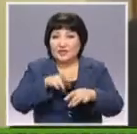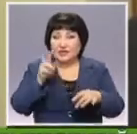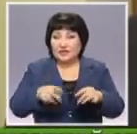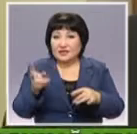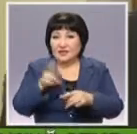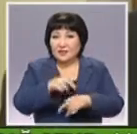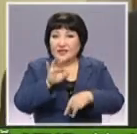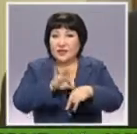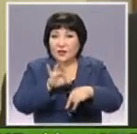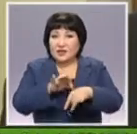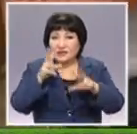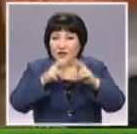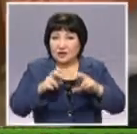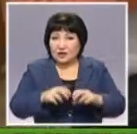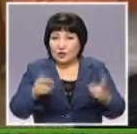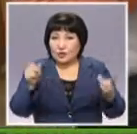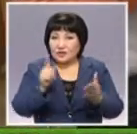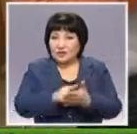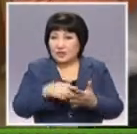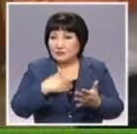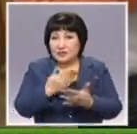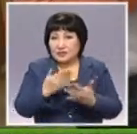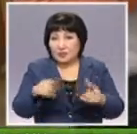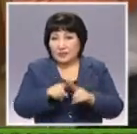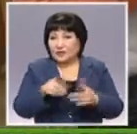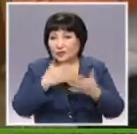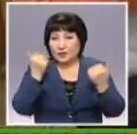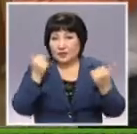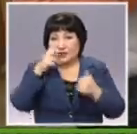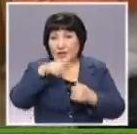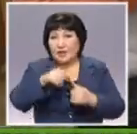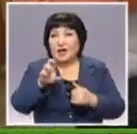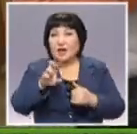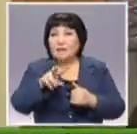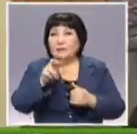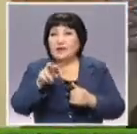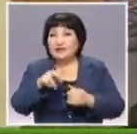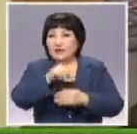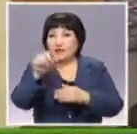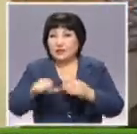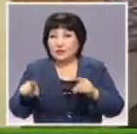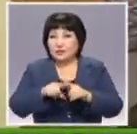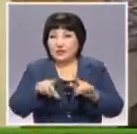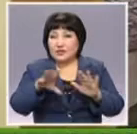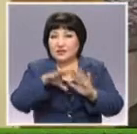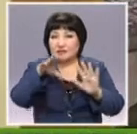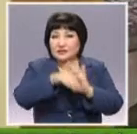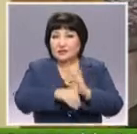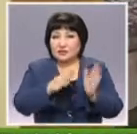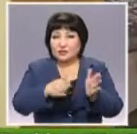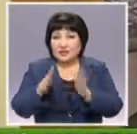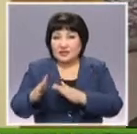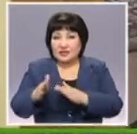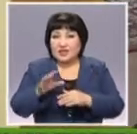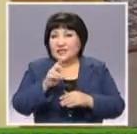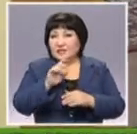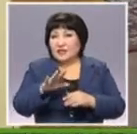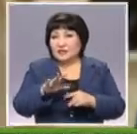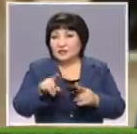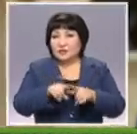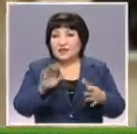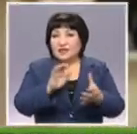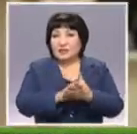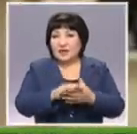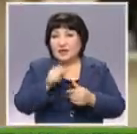міндеттелген екен. Бізде ондай жоқ. Балтика жағалауындағы елдерге енгізілген жүйемен дәрігер Айнұр Рысбекова етене танысып, былтыр ғана